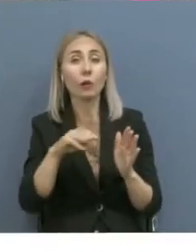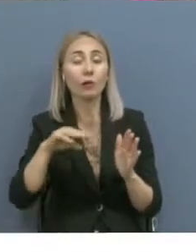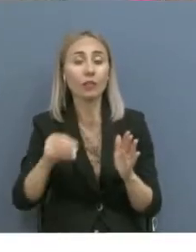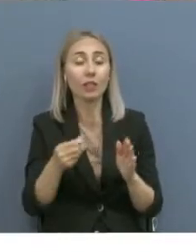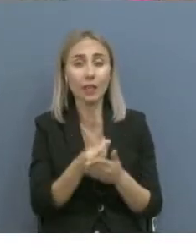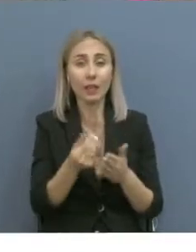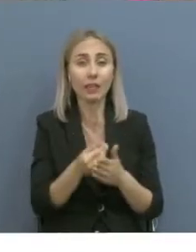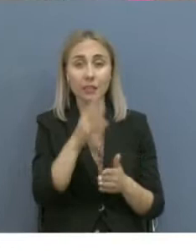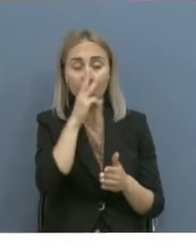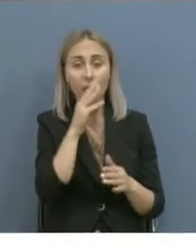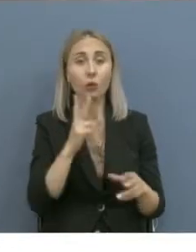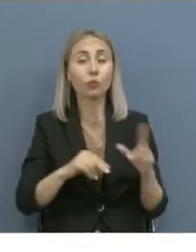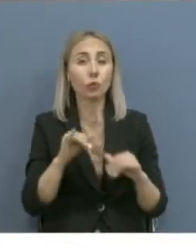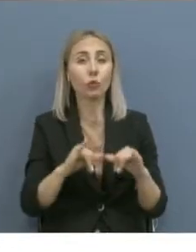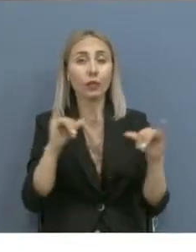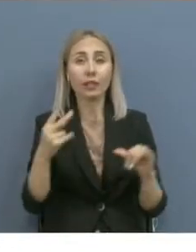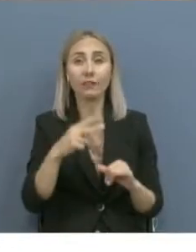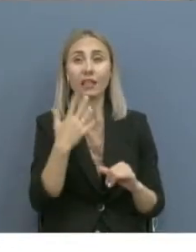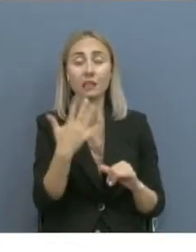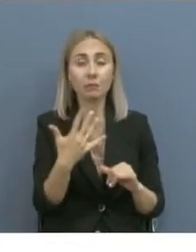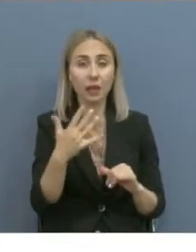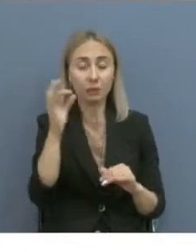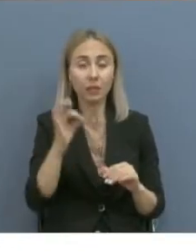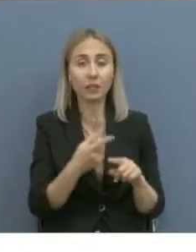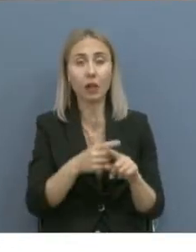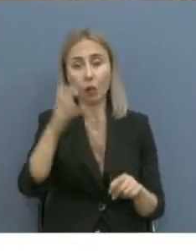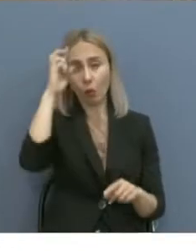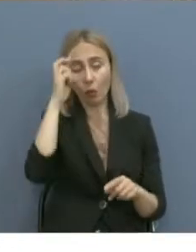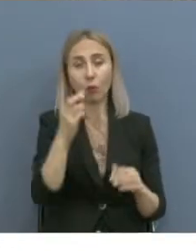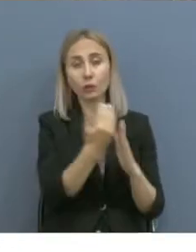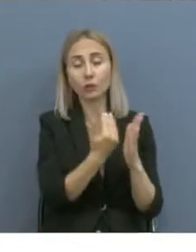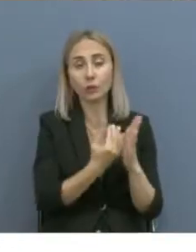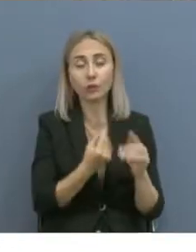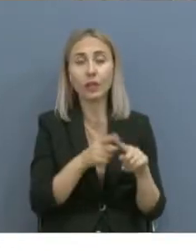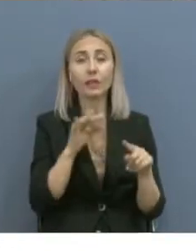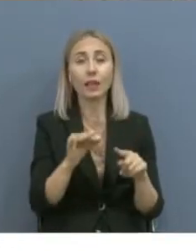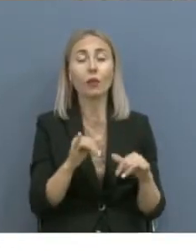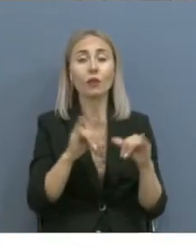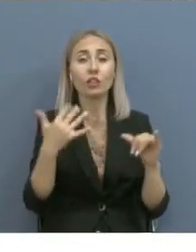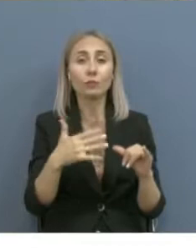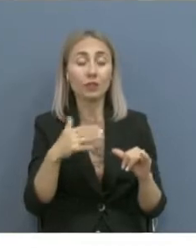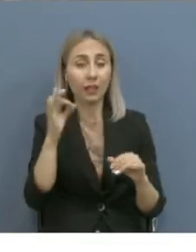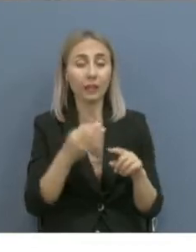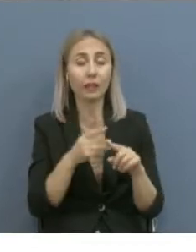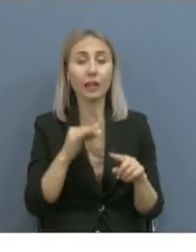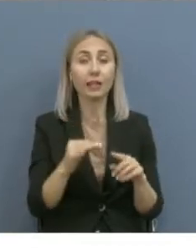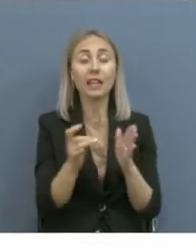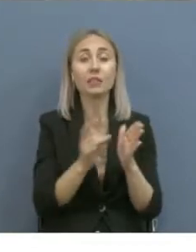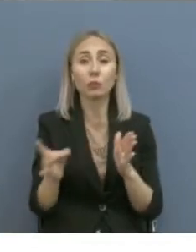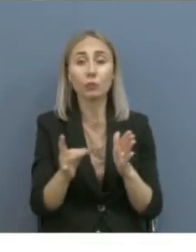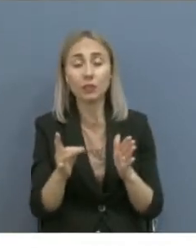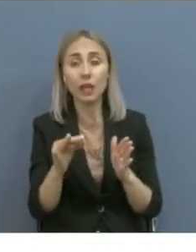3 миллион теңгеге дейін қаражат бөлінді. Ұстаздардың жалақысы 25%-ға өсті. Бюджет саласы қызметкерлерінің